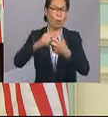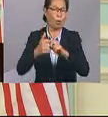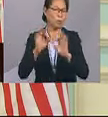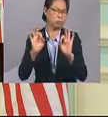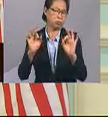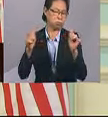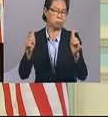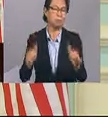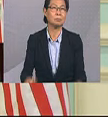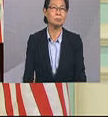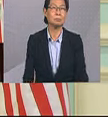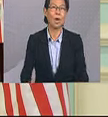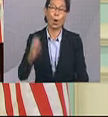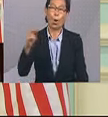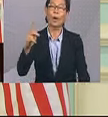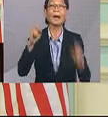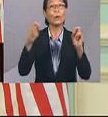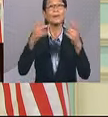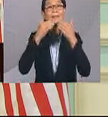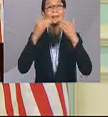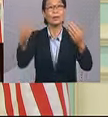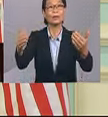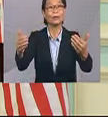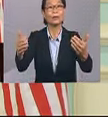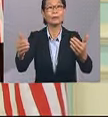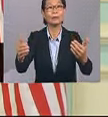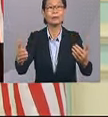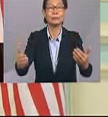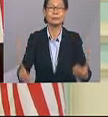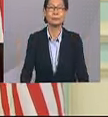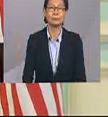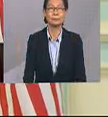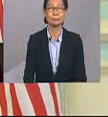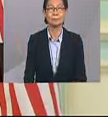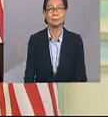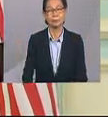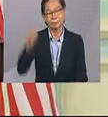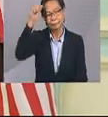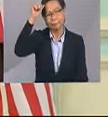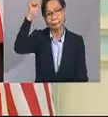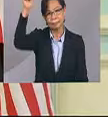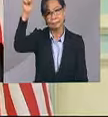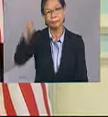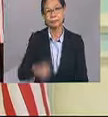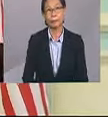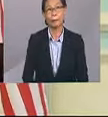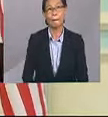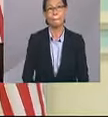sepatutnya. Okey, terima kasih. Assalamualaikum warahmatullahi wabarakatuh.